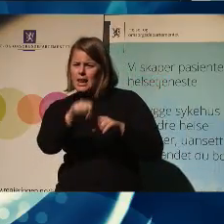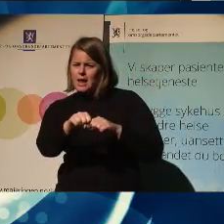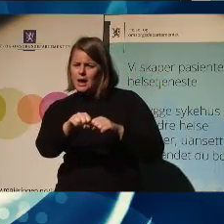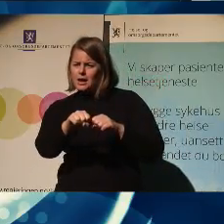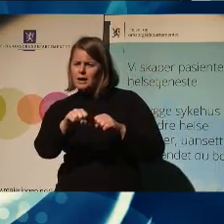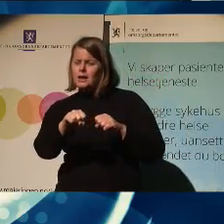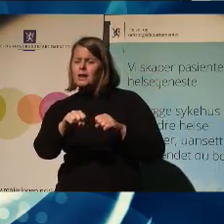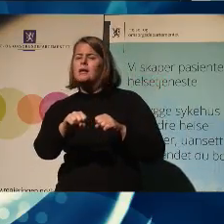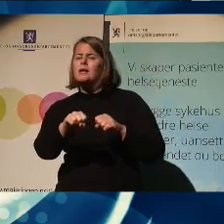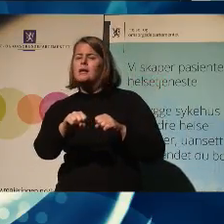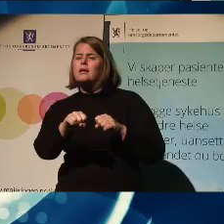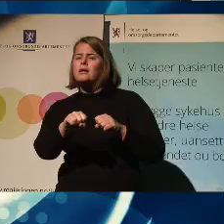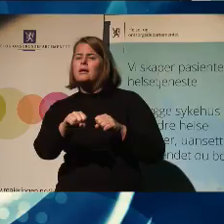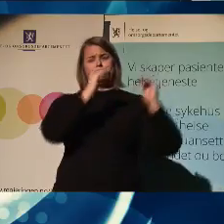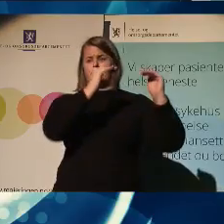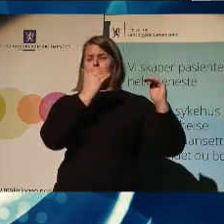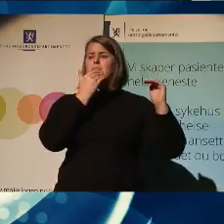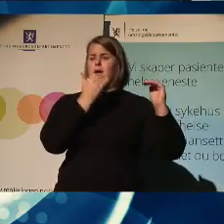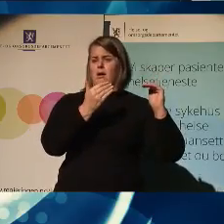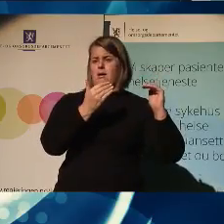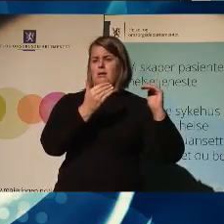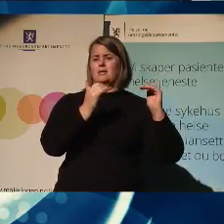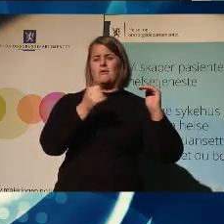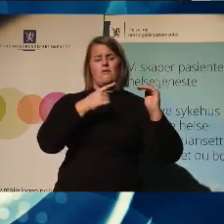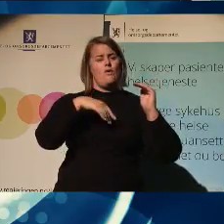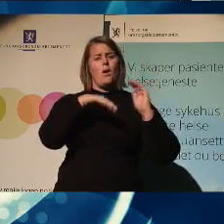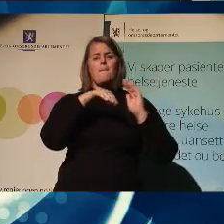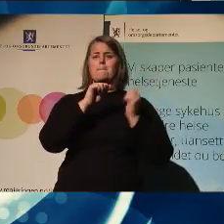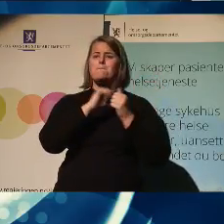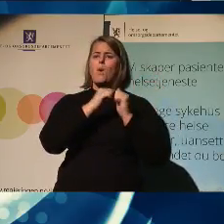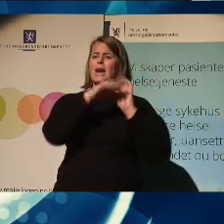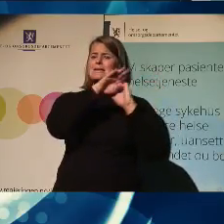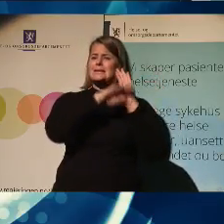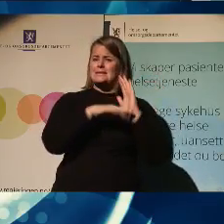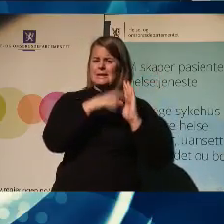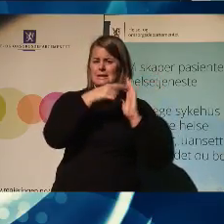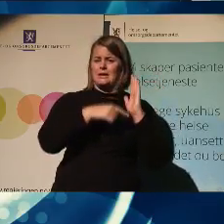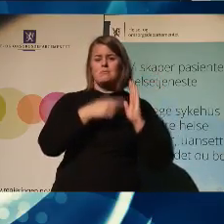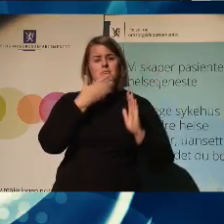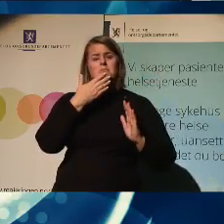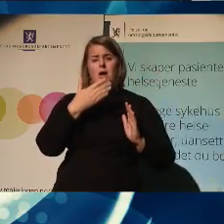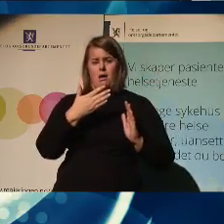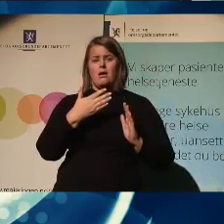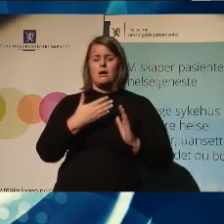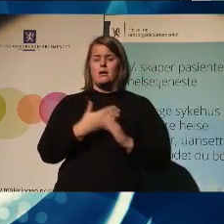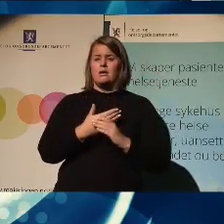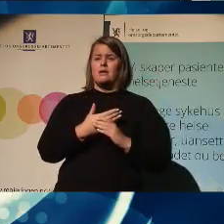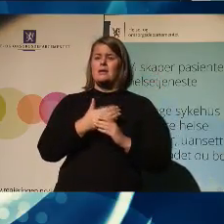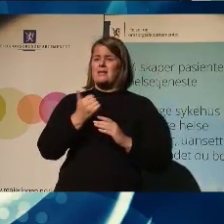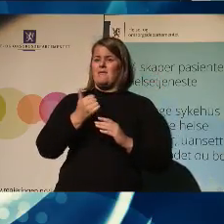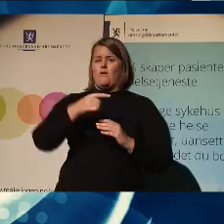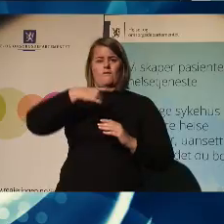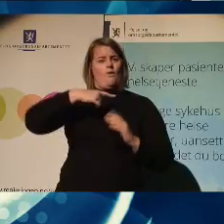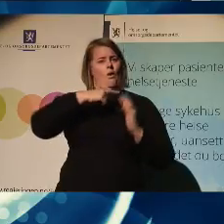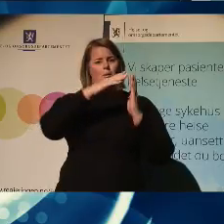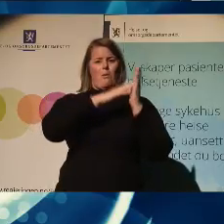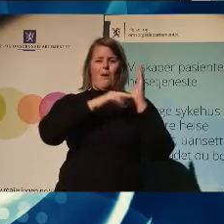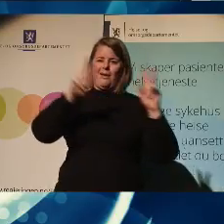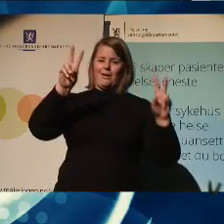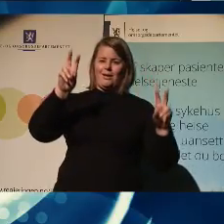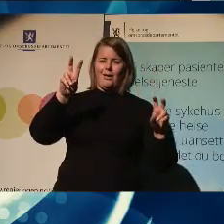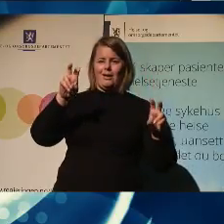muligheten, slik at på policy-siden så ligger vi veldig godt an, sånn at det totale skåret for Norge,